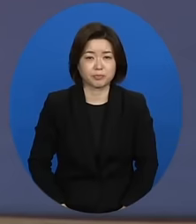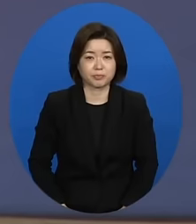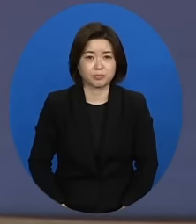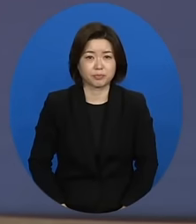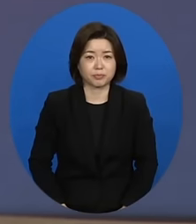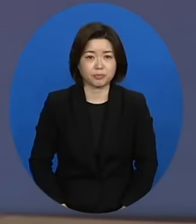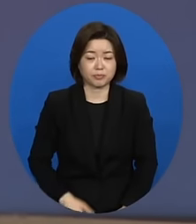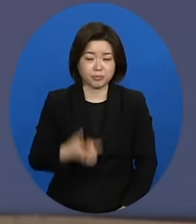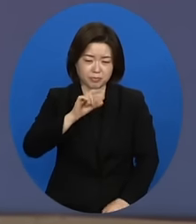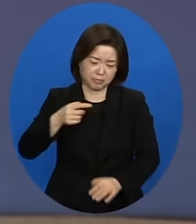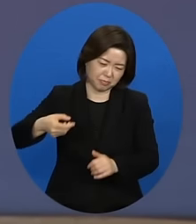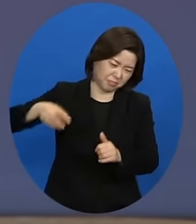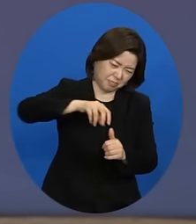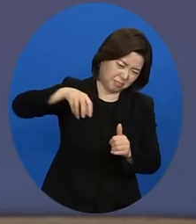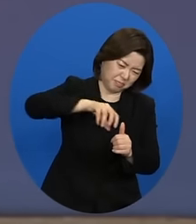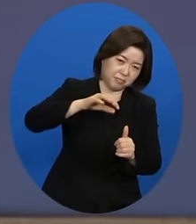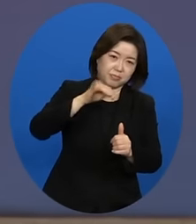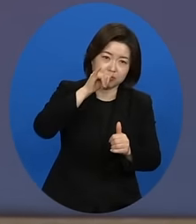물고문 당했고요.